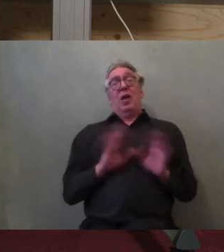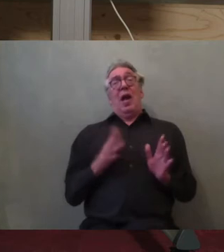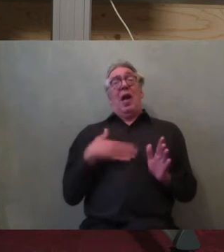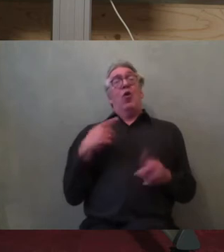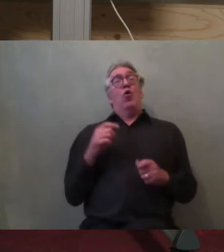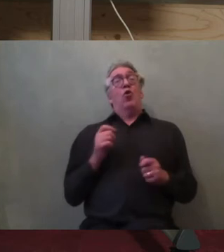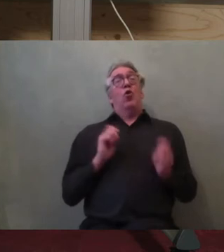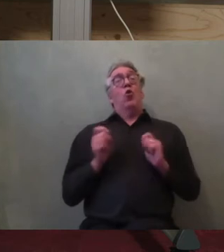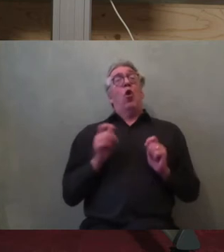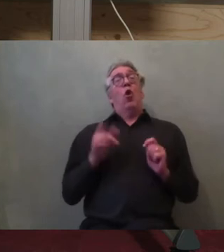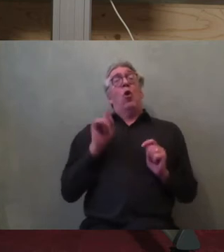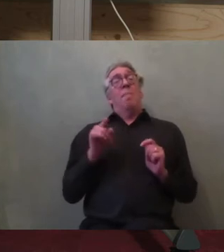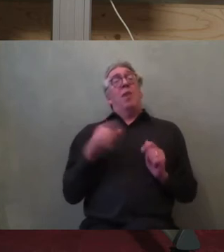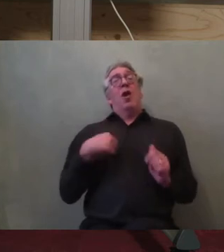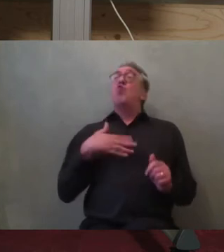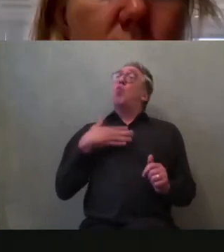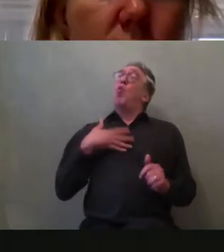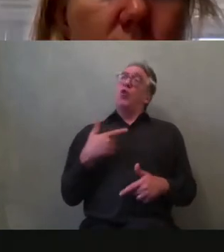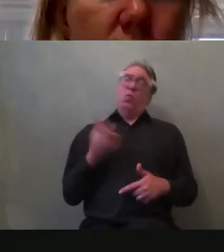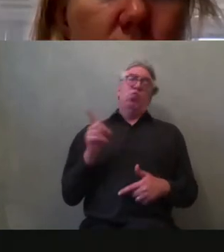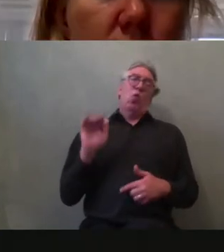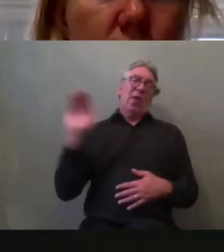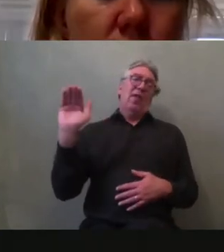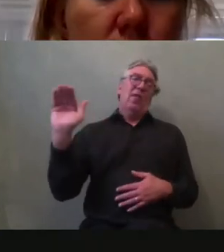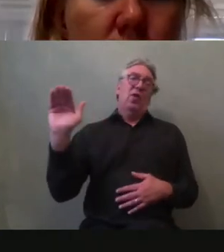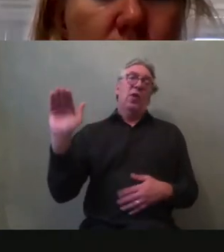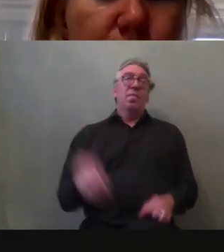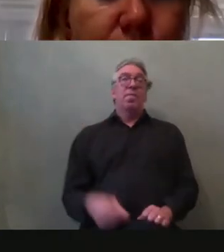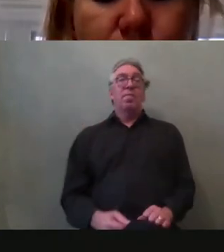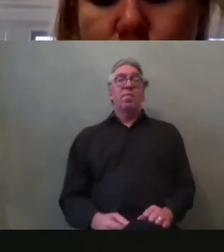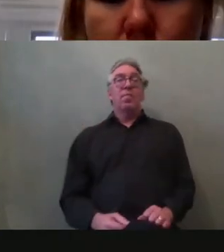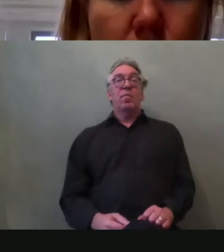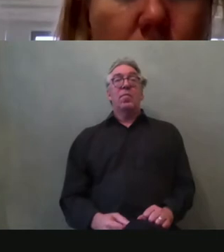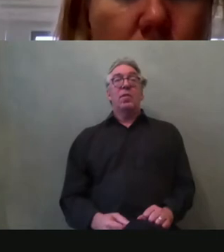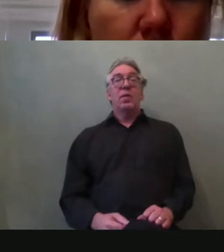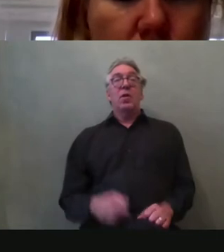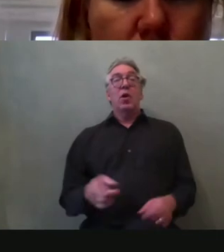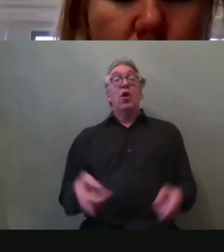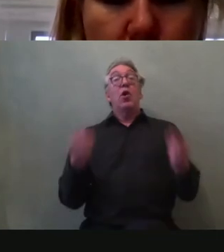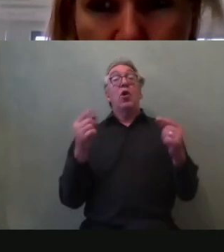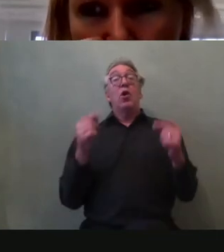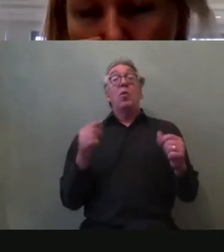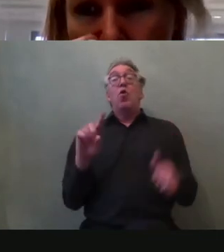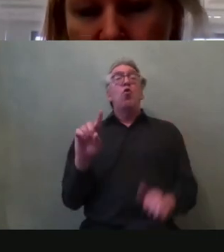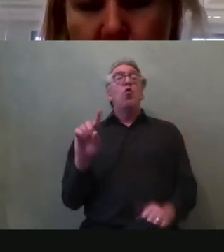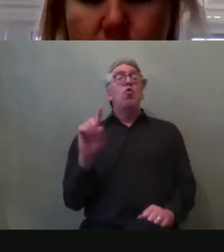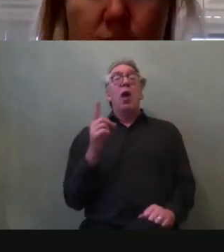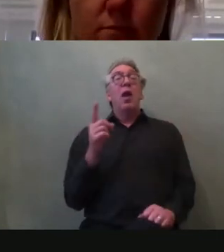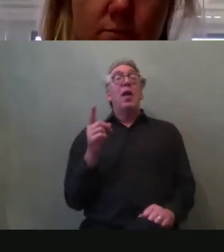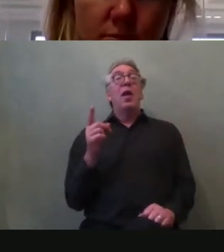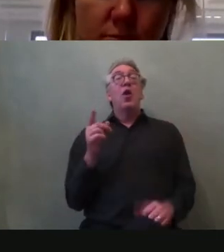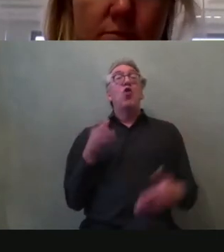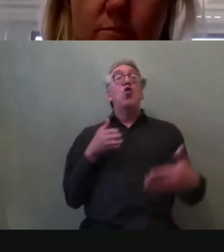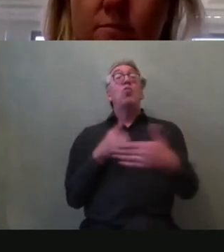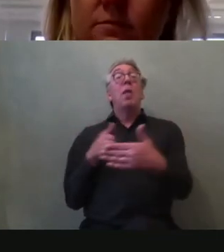geven. Als we kijken naar het bezoek zelf, dan hebben we met name belemmeringen opgehaald voor mensen met een visuele